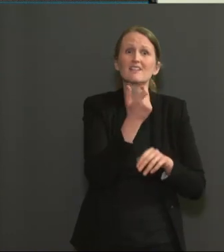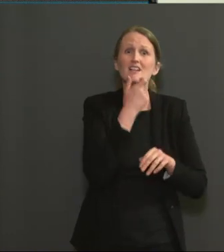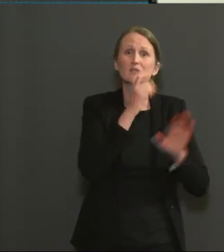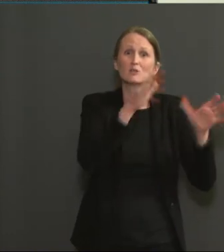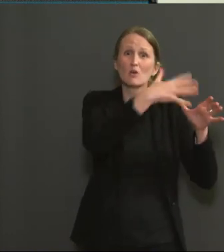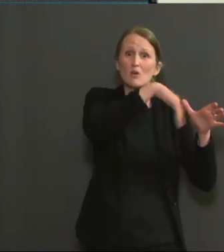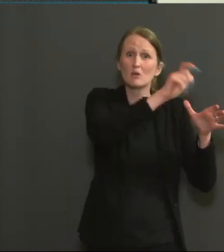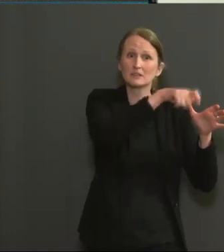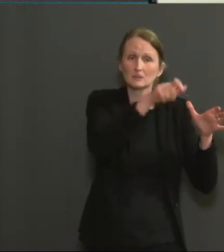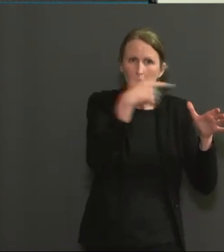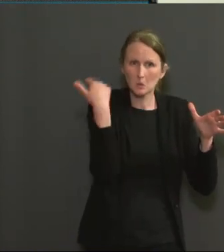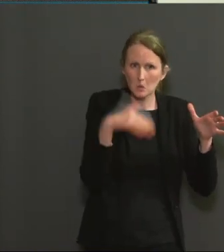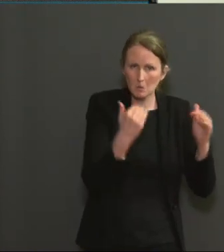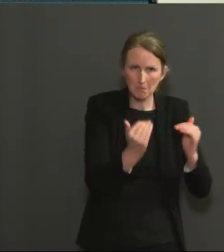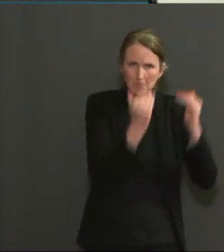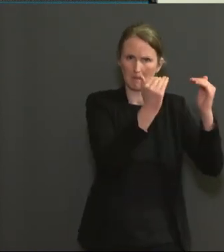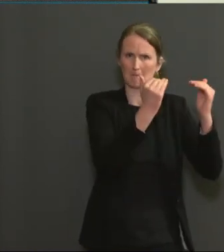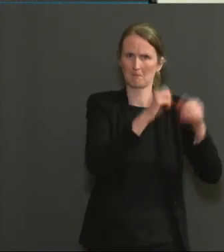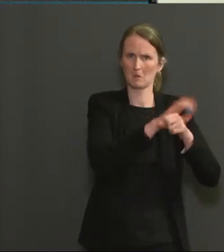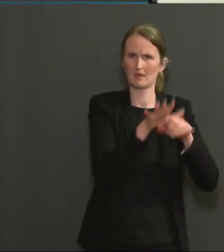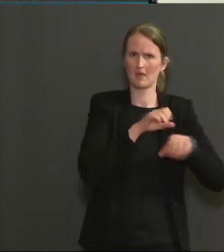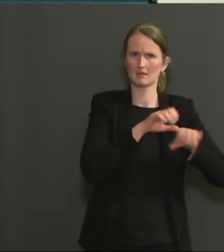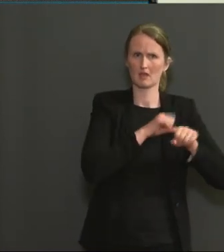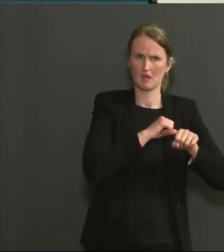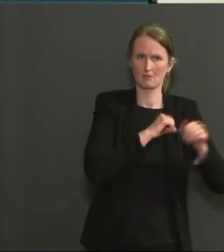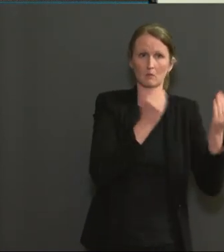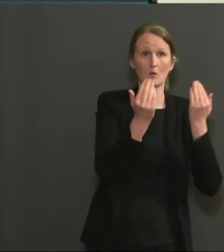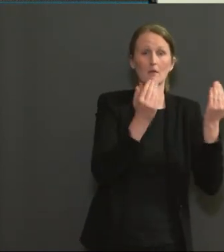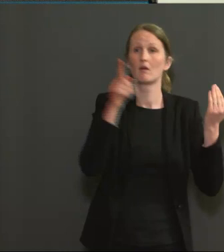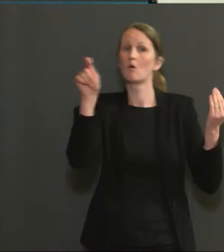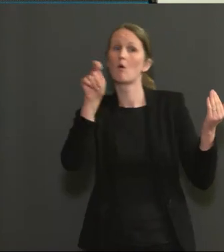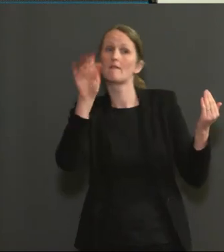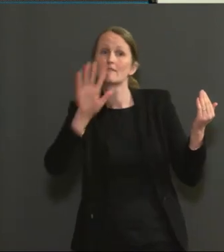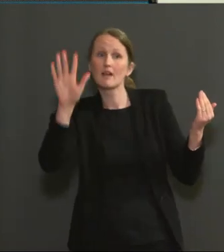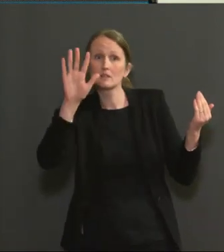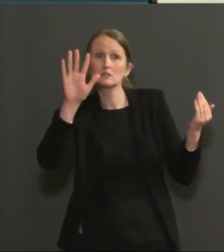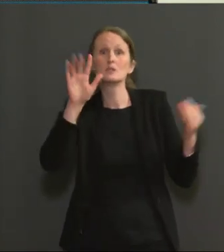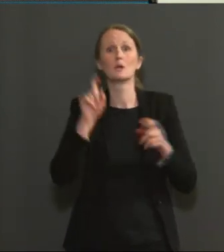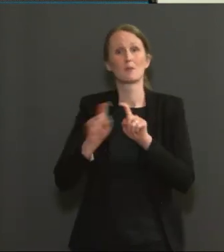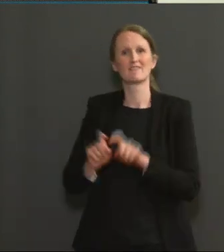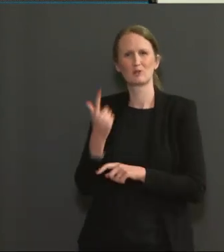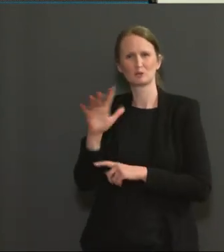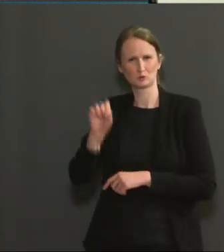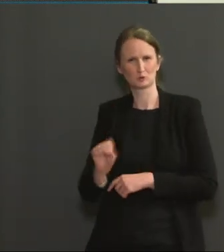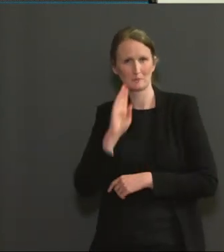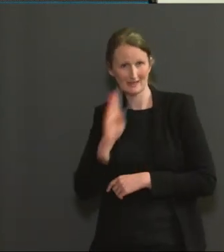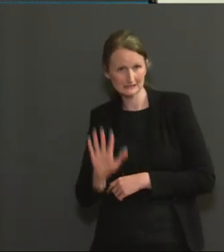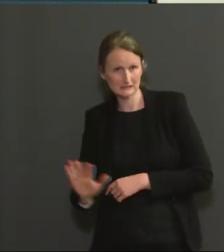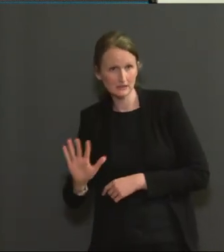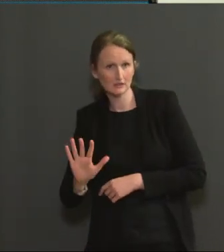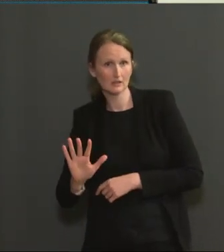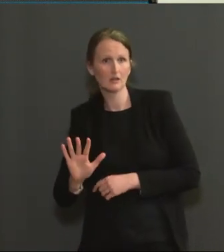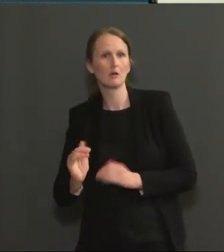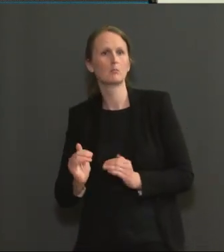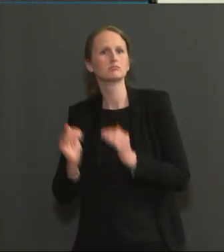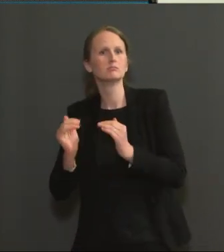d'autres provinces comme dans la province d'enverse ou du Luxembourg on a une augmentation chez les gens dans la 4antaine donc